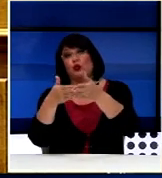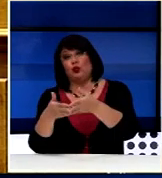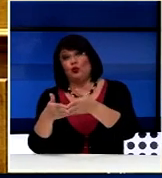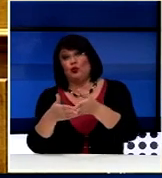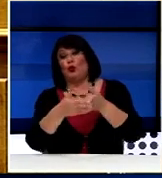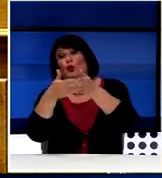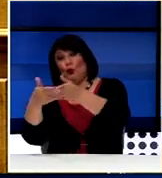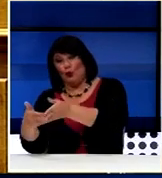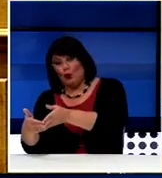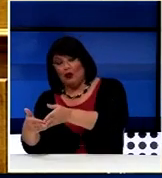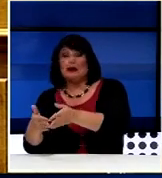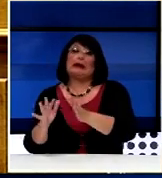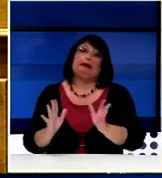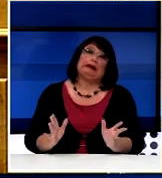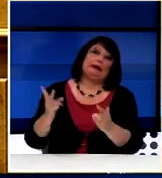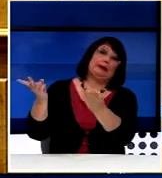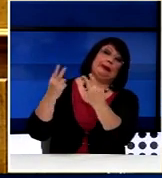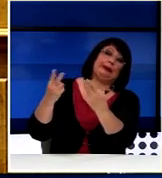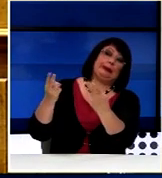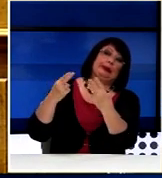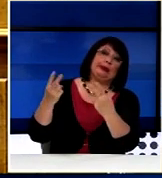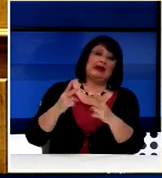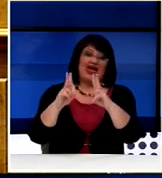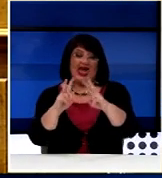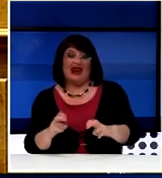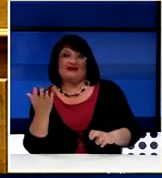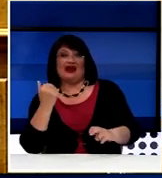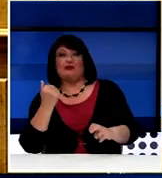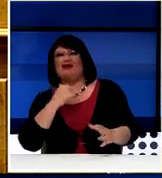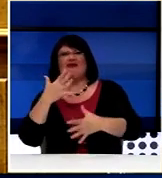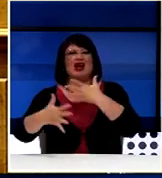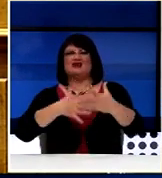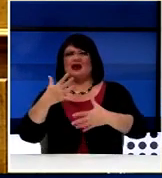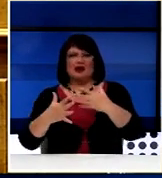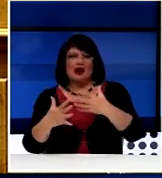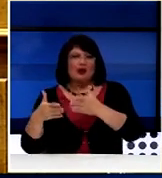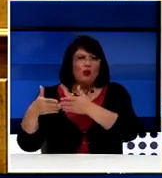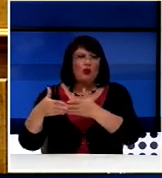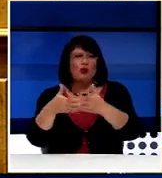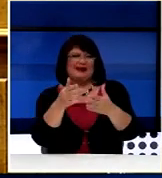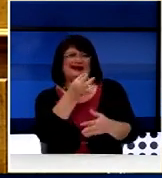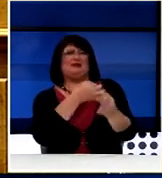μεριά. Την άλλη δεν κάνει έρευνα γιατί έχει φασαρία. Τι είναι αυτά?